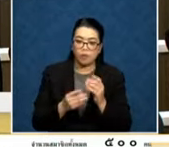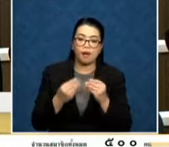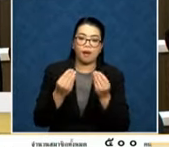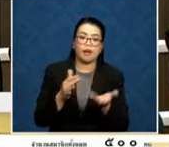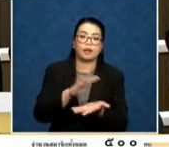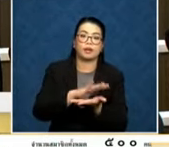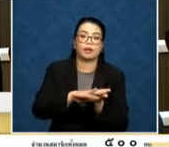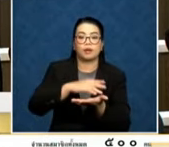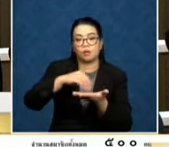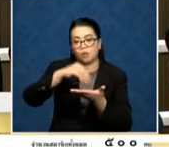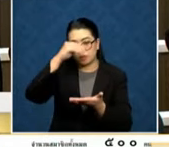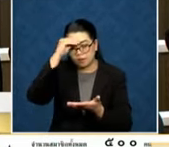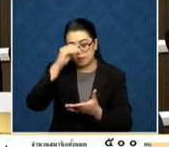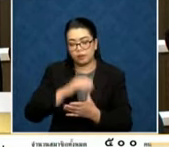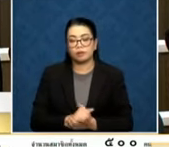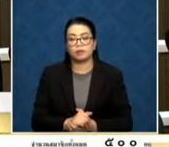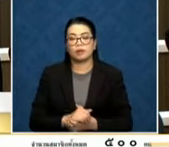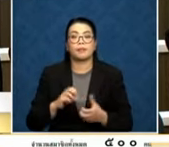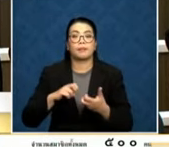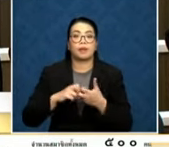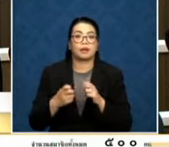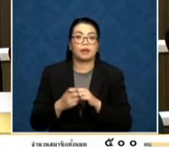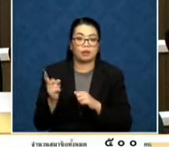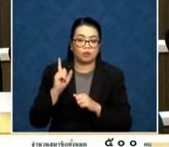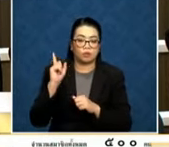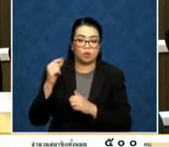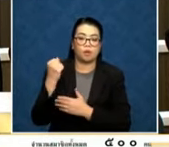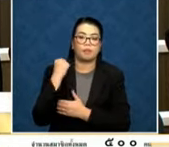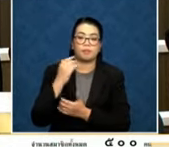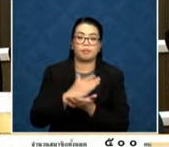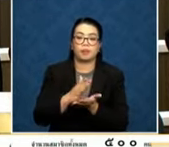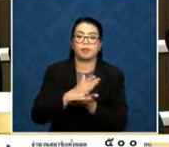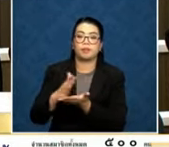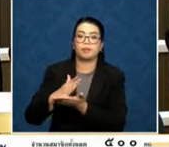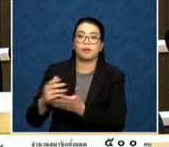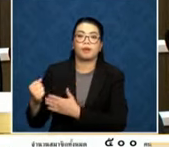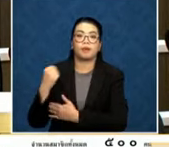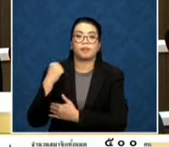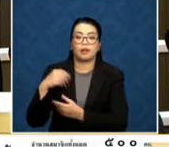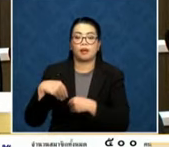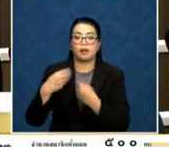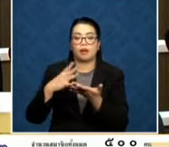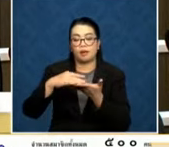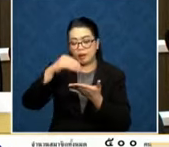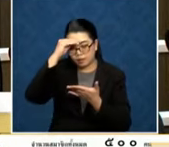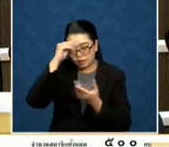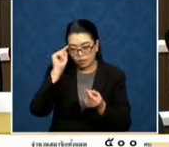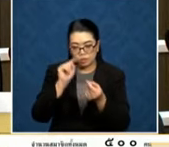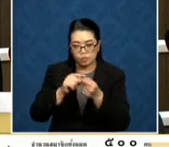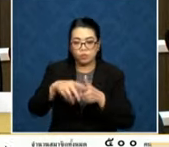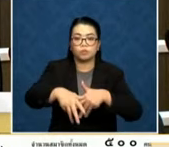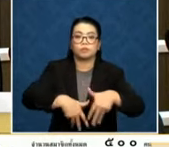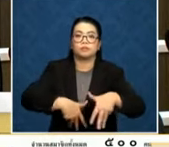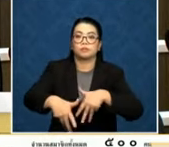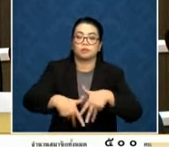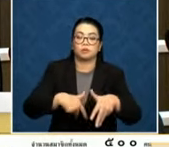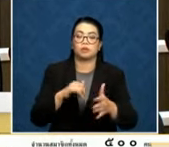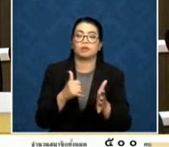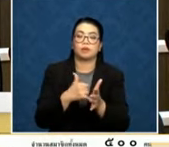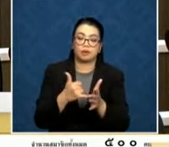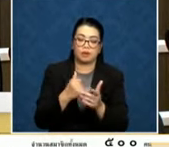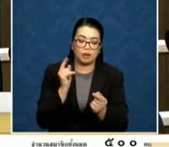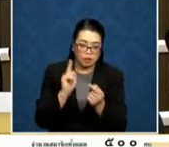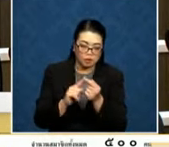ปัญหาที่เกิดขึ้นนี้ต้องแก้ด้วยการกระจอำนาจเพื่อการศึกษาสู่ท้องถิ่นอย่างเป็น